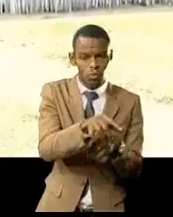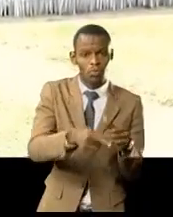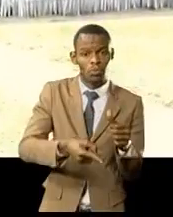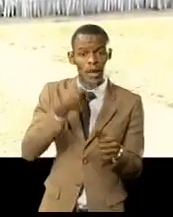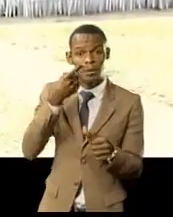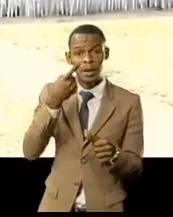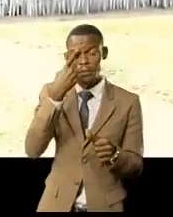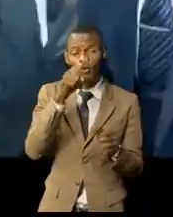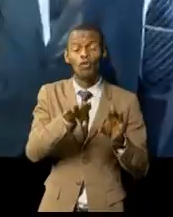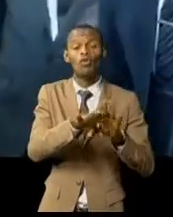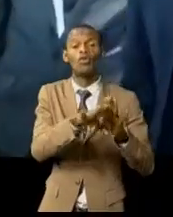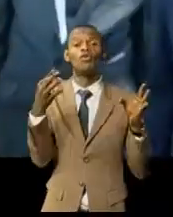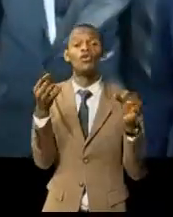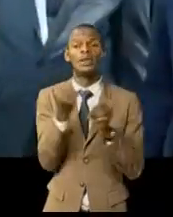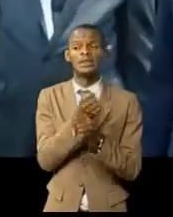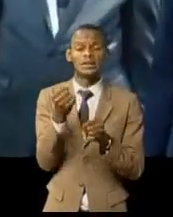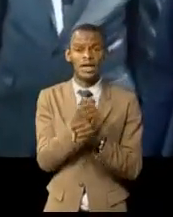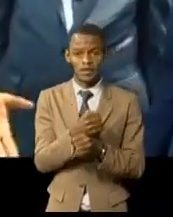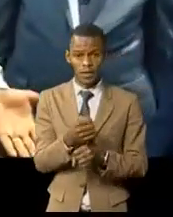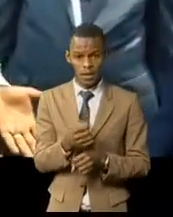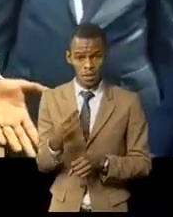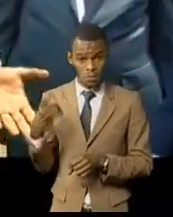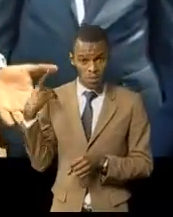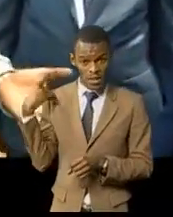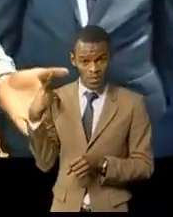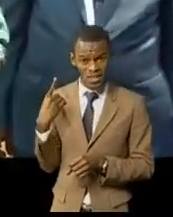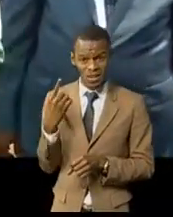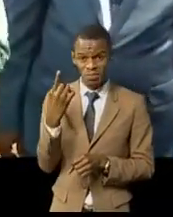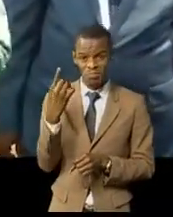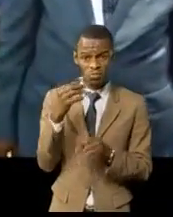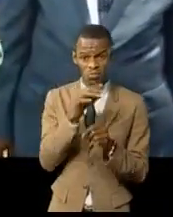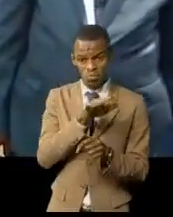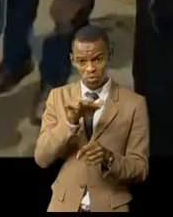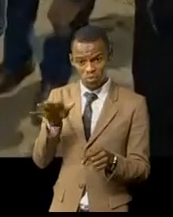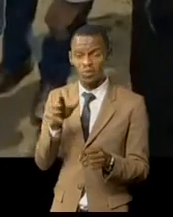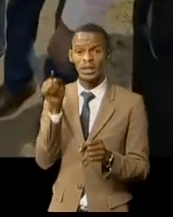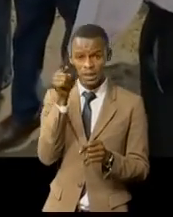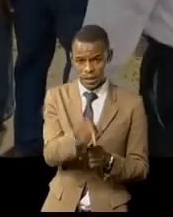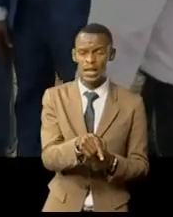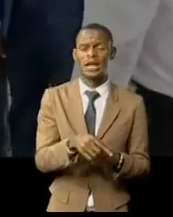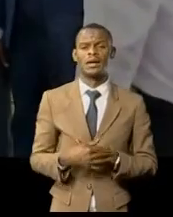plein centre de ces secteurs, et dont le député Dario Kimukedi est originaire.